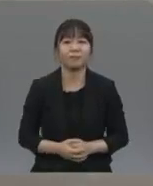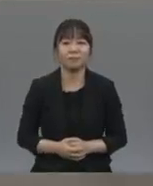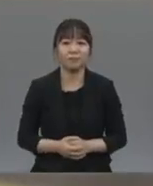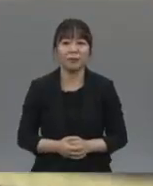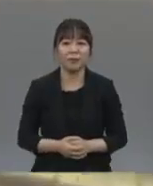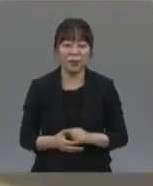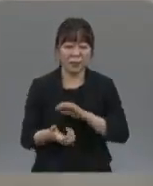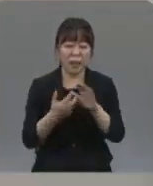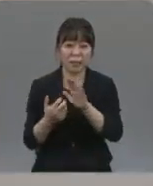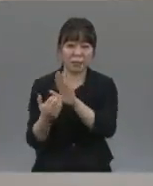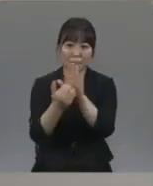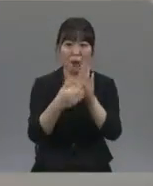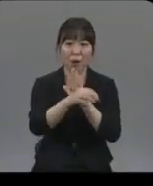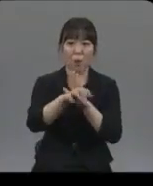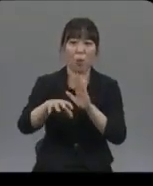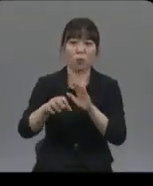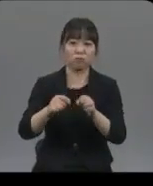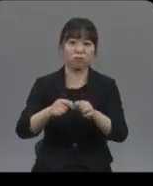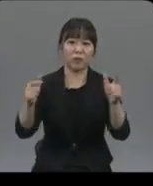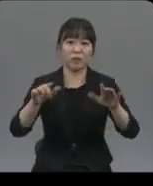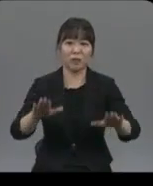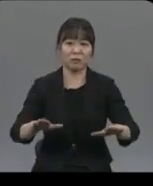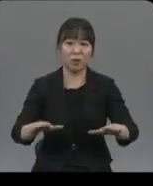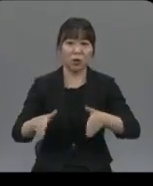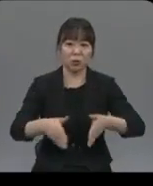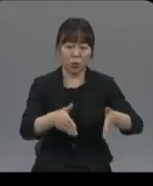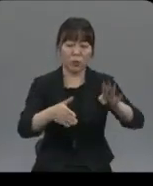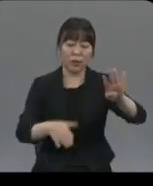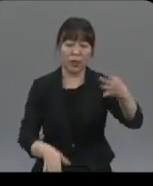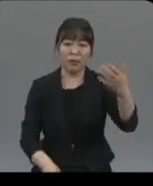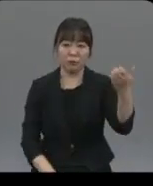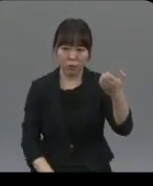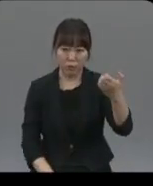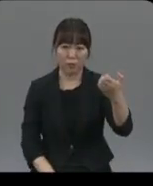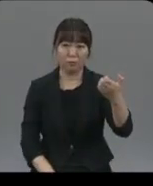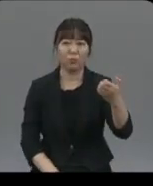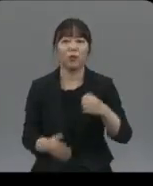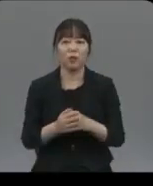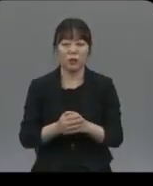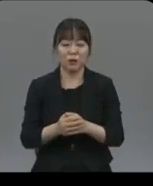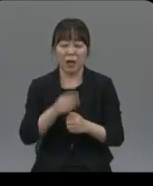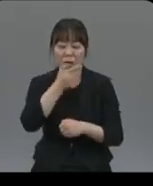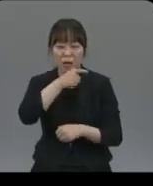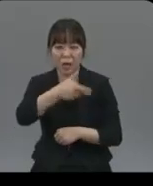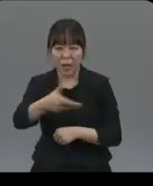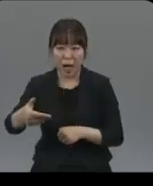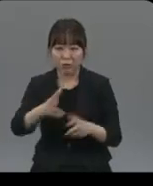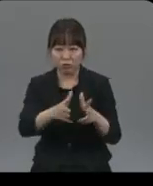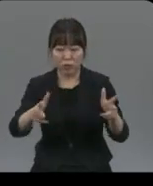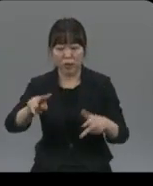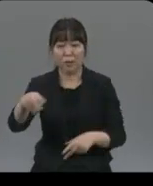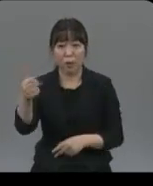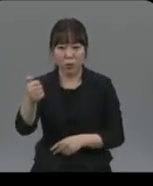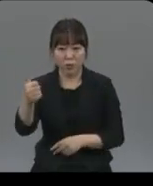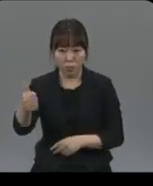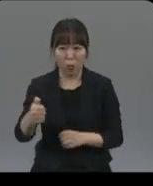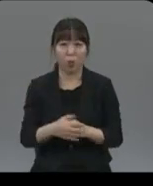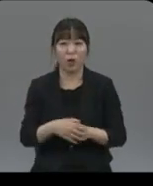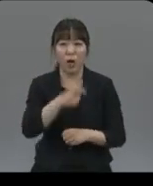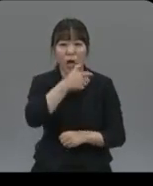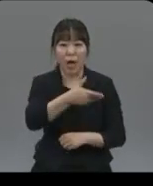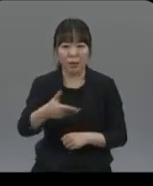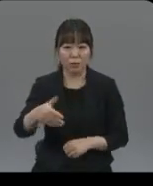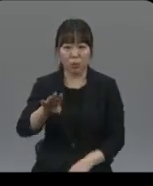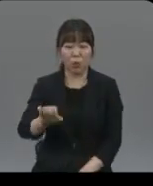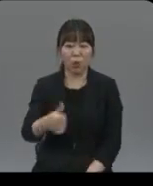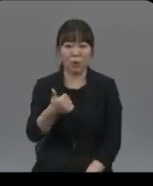倒、石头滚落、水淹等报告。另外，目前全国490余处公路、250余个岸